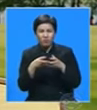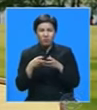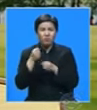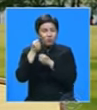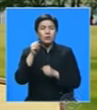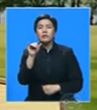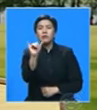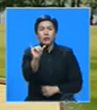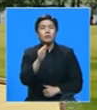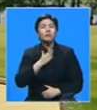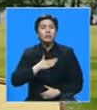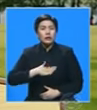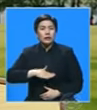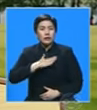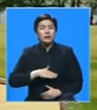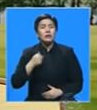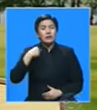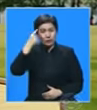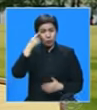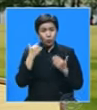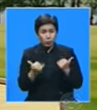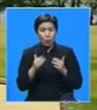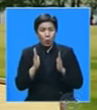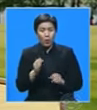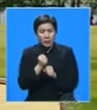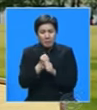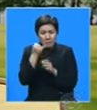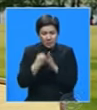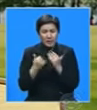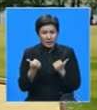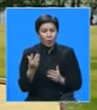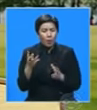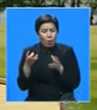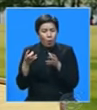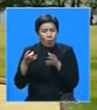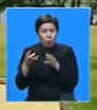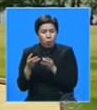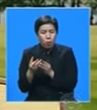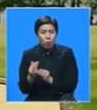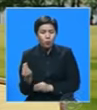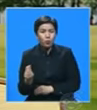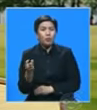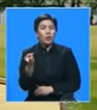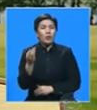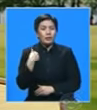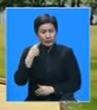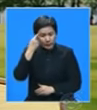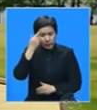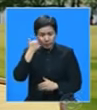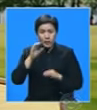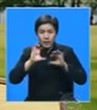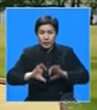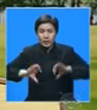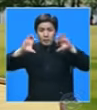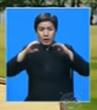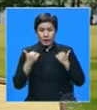ะครับผมคิดว่าวันนี้น่าจะมีคนที่กล้าทำผิดน้อยลงนะครับเขาคงไม่เสี่ยงอ่ะเพราะเราได้ประกาศนโยบายของรัฐบาลของค